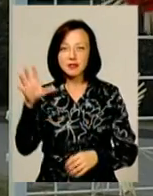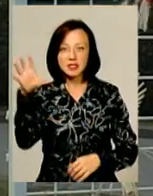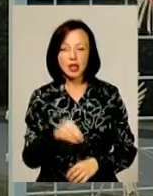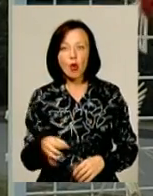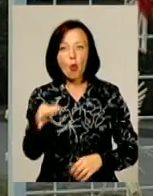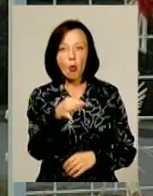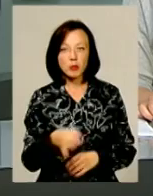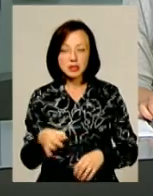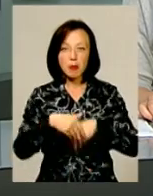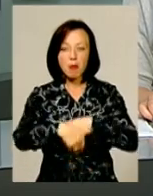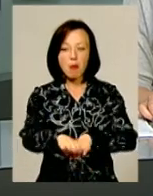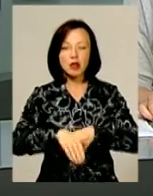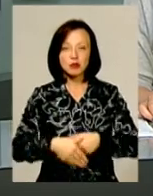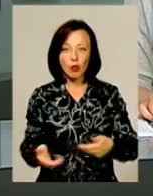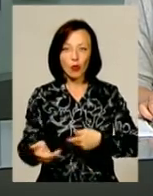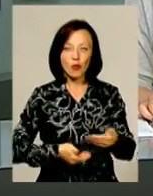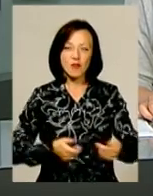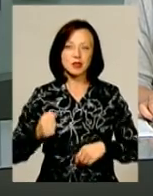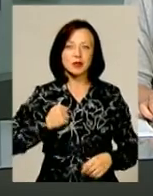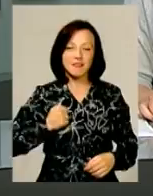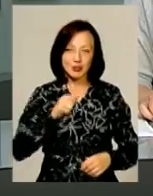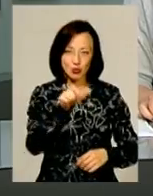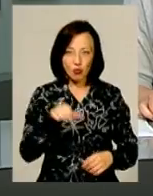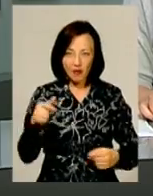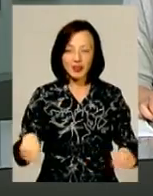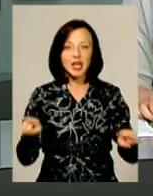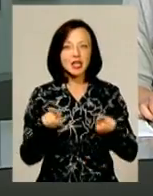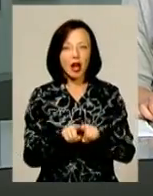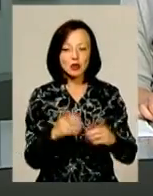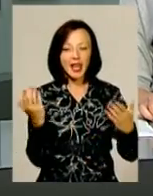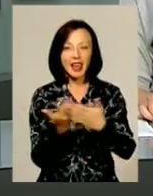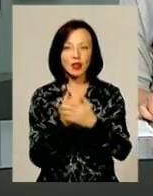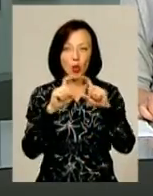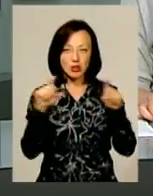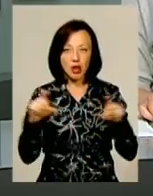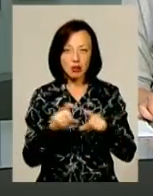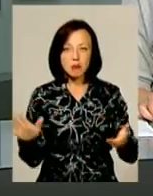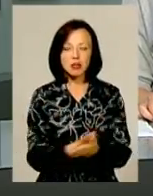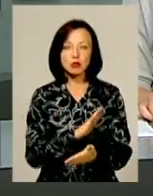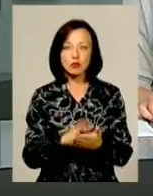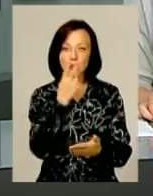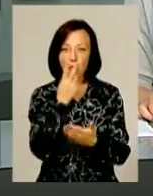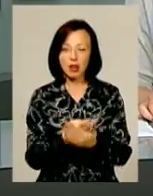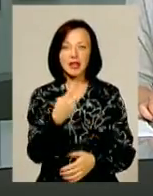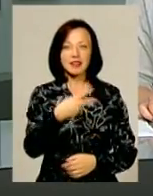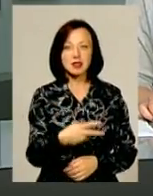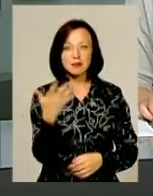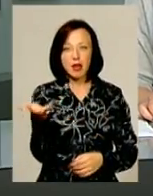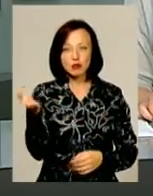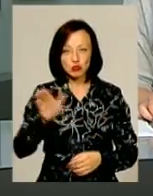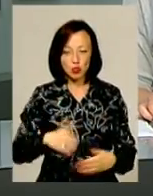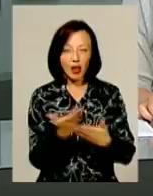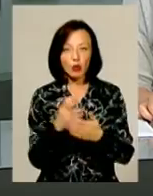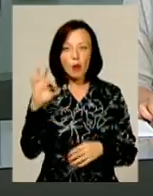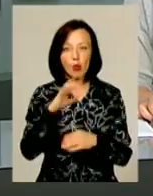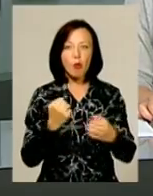Хмельниччини маршем-парадом крокуватимуть військові. Також у кінотеатрах Хмельниччини безкоштовно показуватимуть 25 фільмів